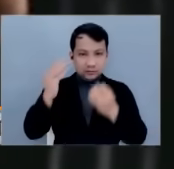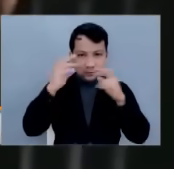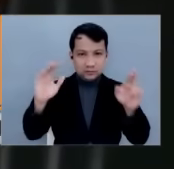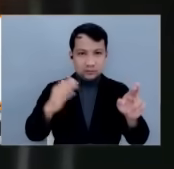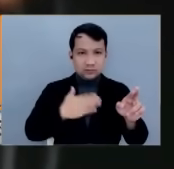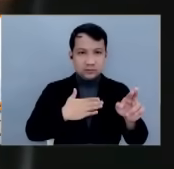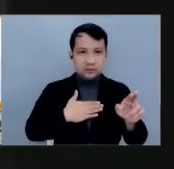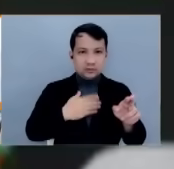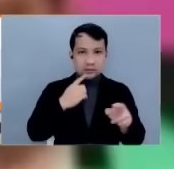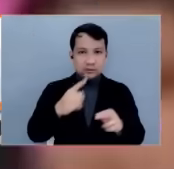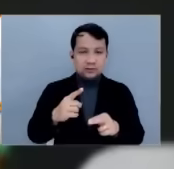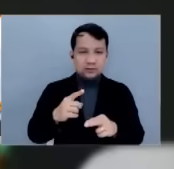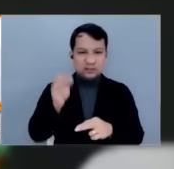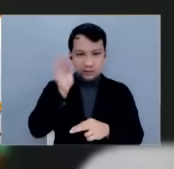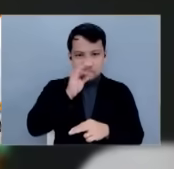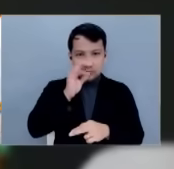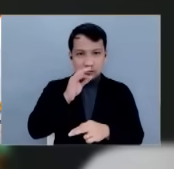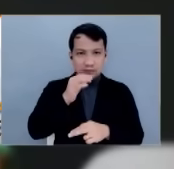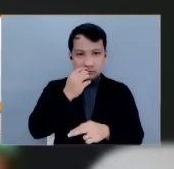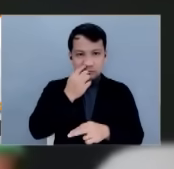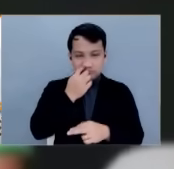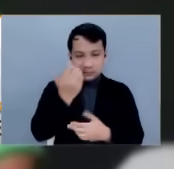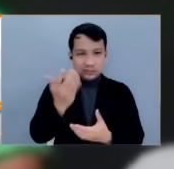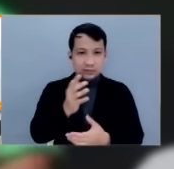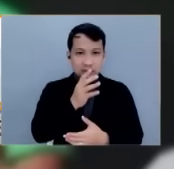bilang Filipino-Chinese.